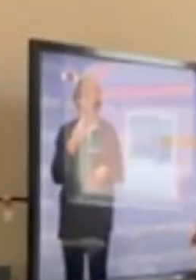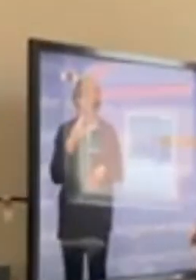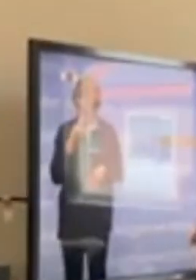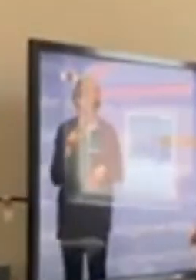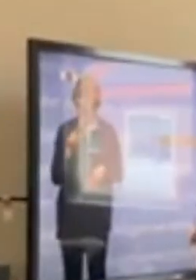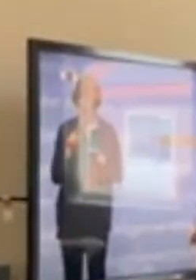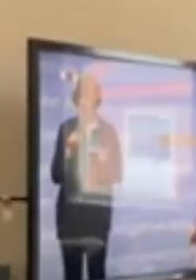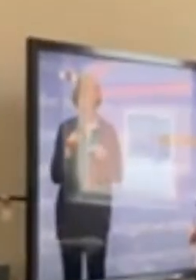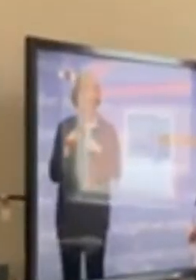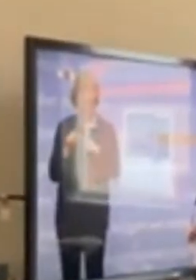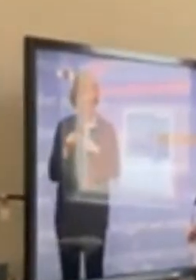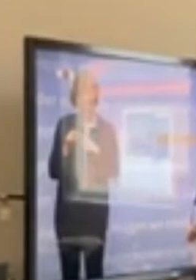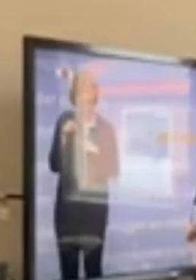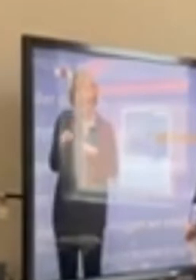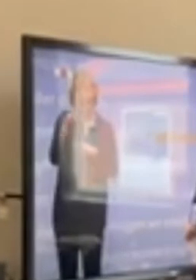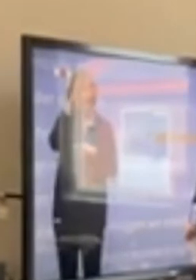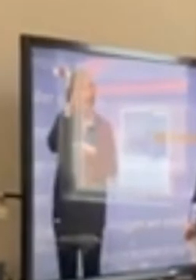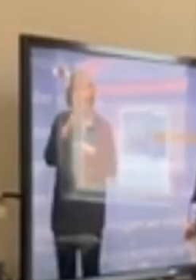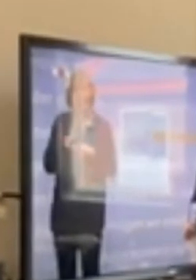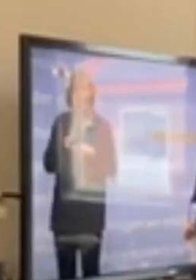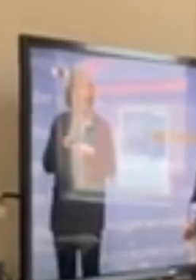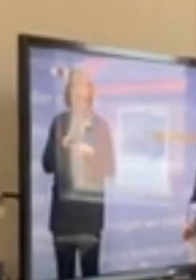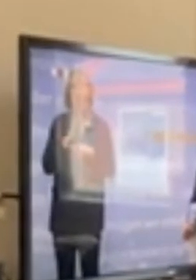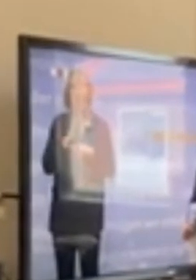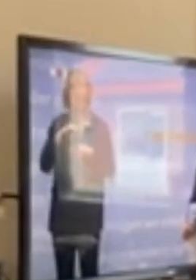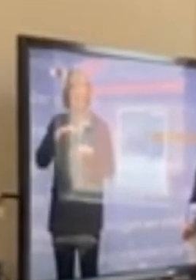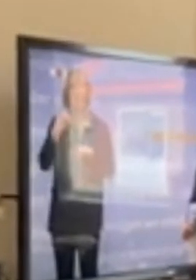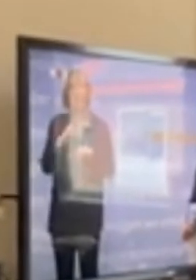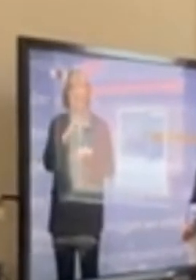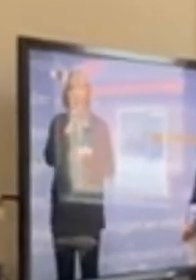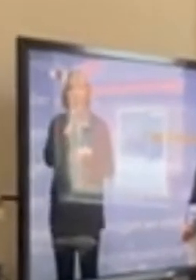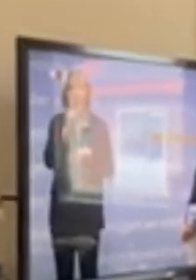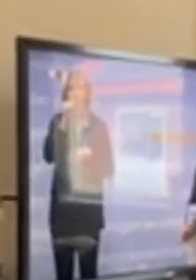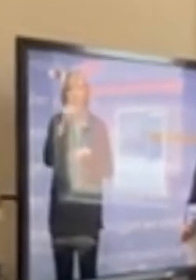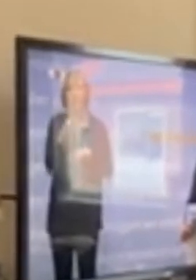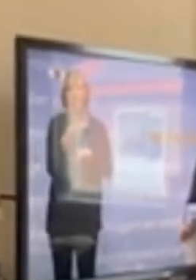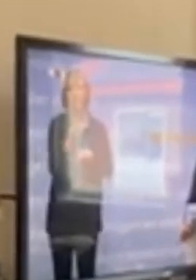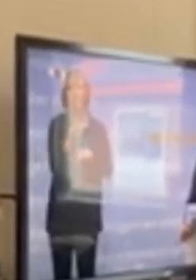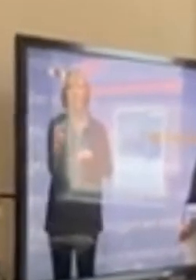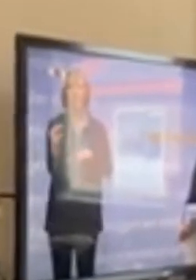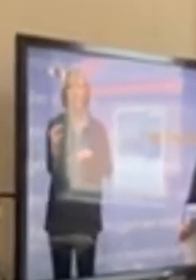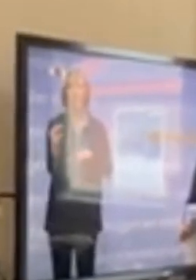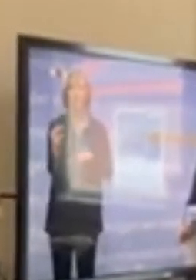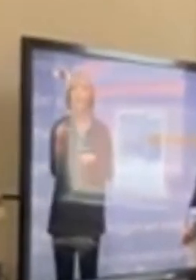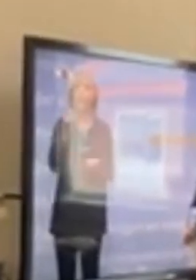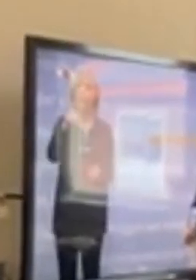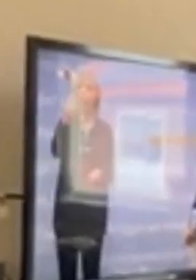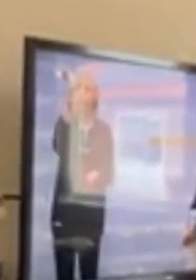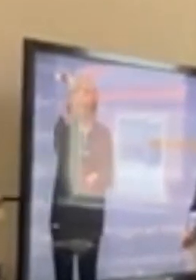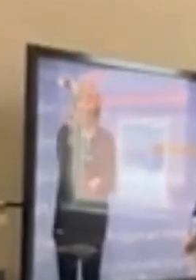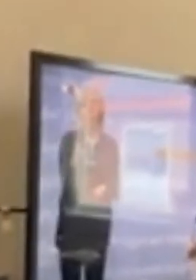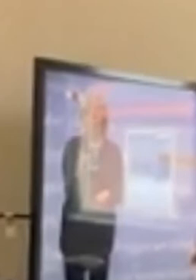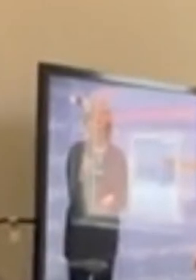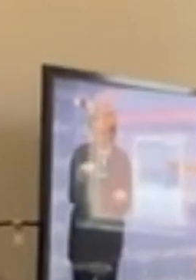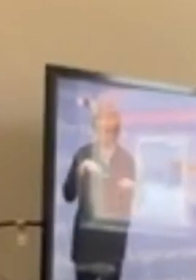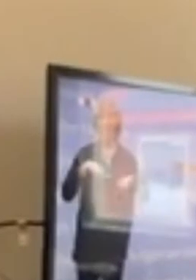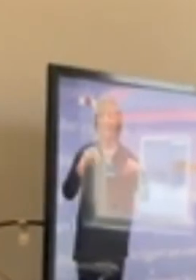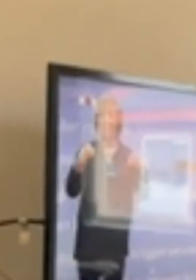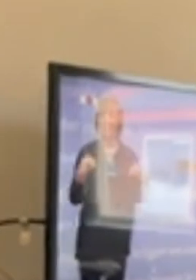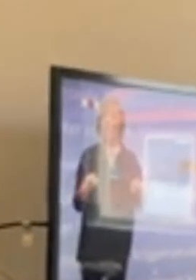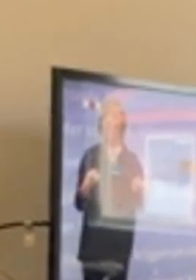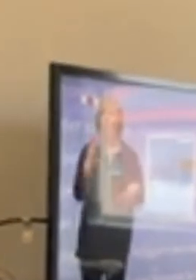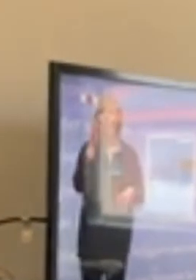de kwetsbare ouderen en de gehandicapten die wonen in de kleinschalige woonvormen inenten. En volgende week worden de zelfstandig